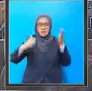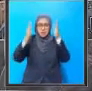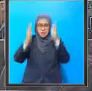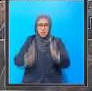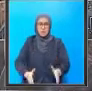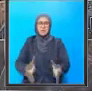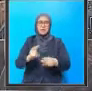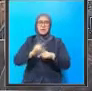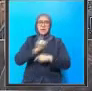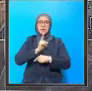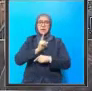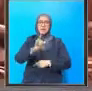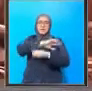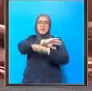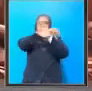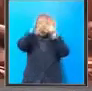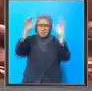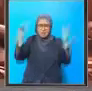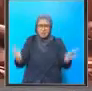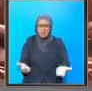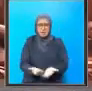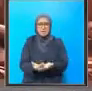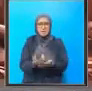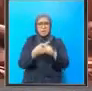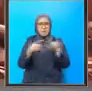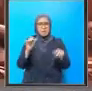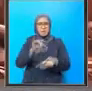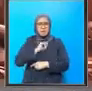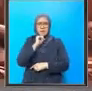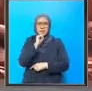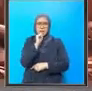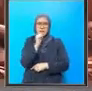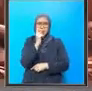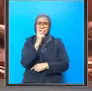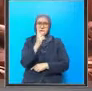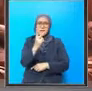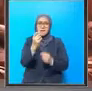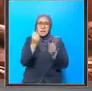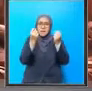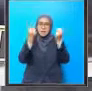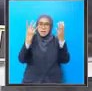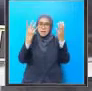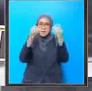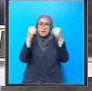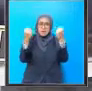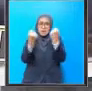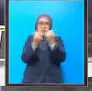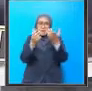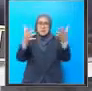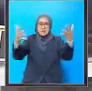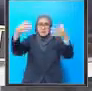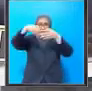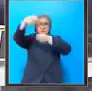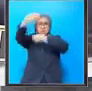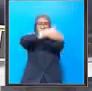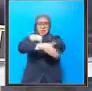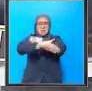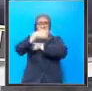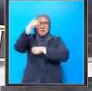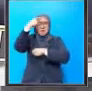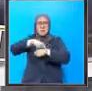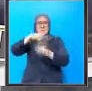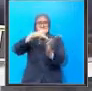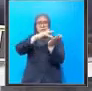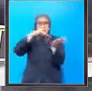tetapi saya tidak lihat banyak syarikat besar dari luar negara mengambil kesempatan ini untuk